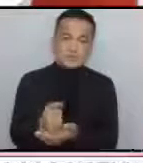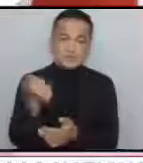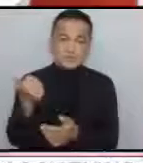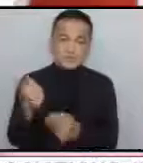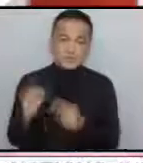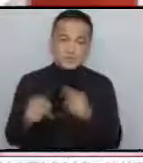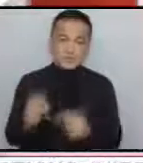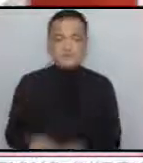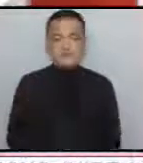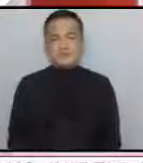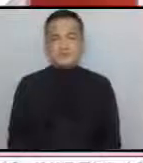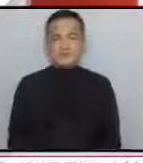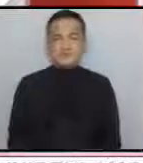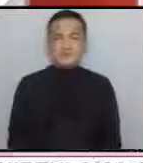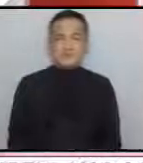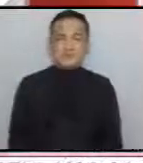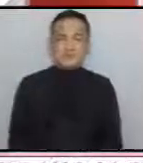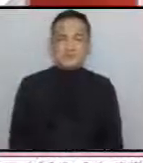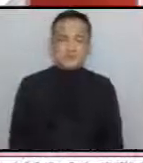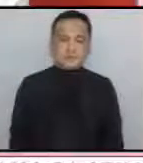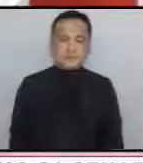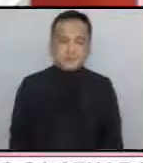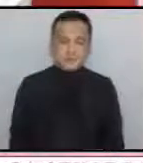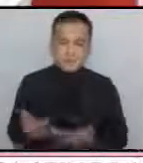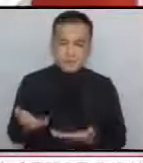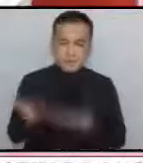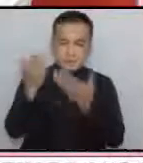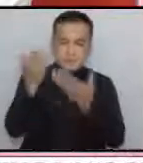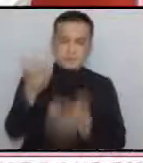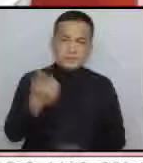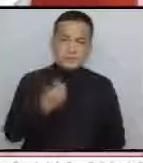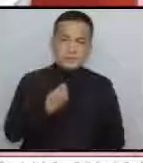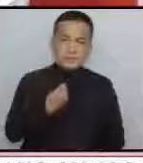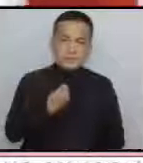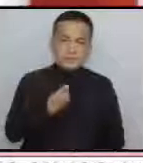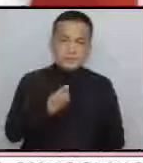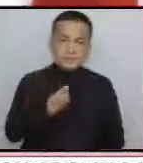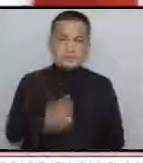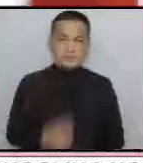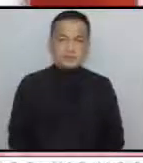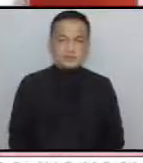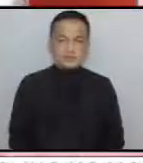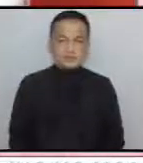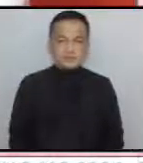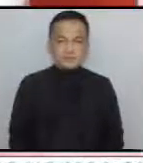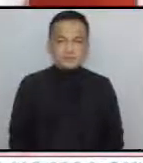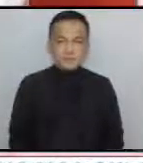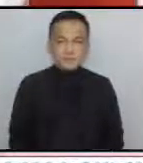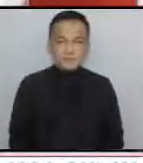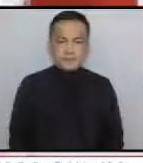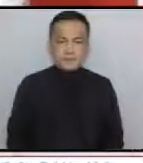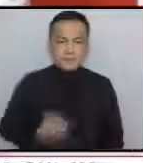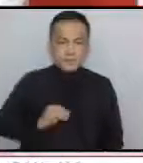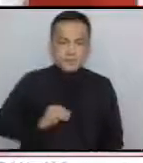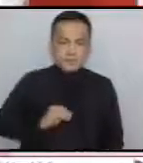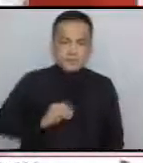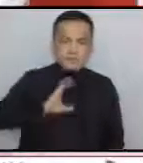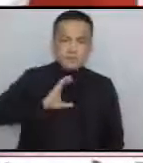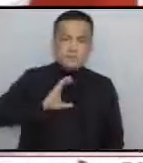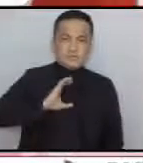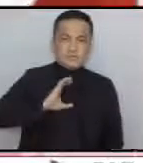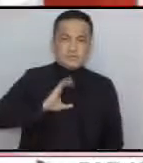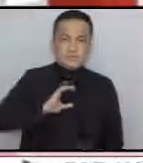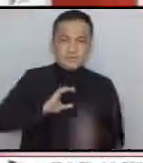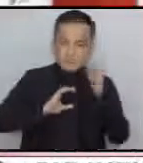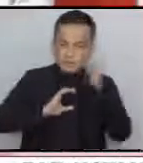para ma-enhance natin yung sarili natin na masabi natin na magiging confident pa rin tayo na bilang babae, hindi